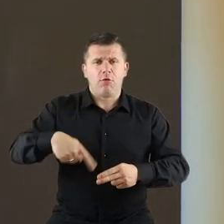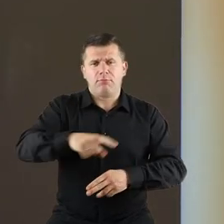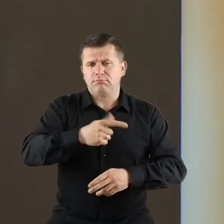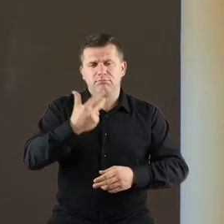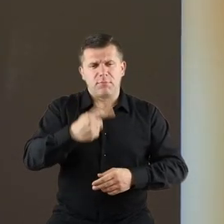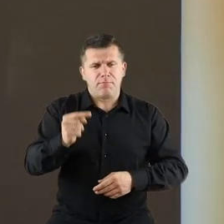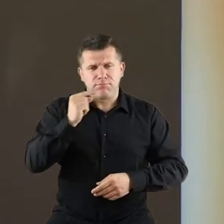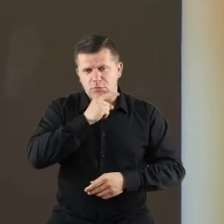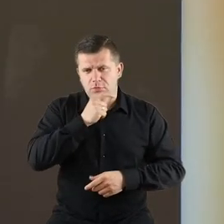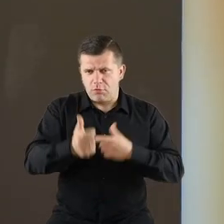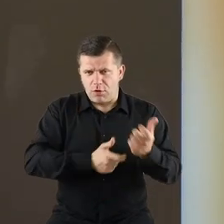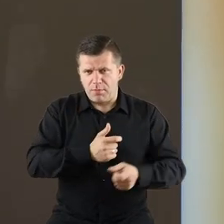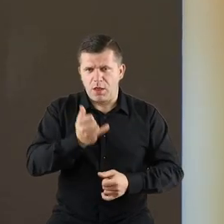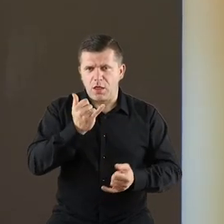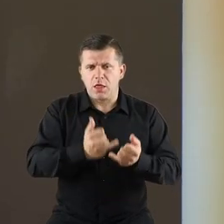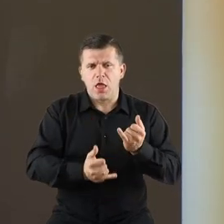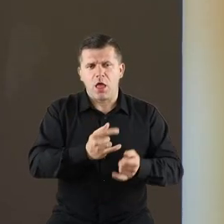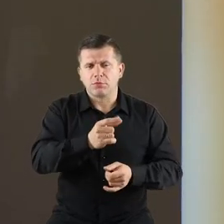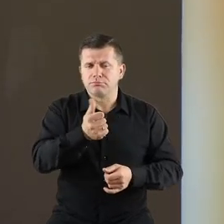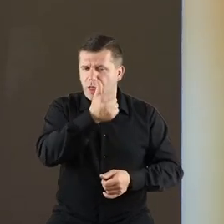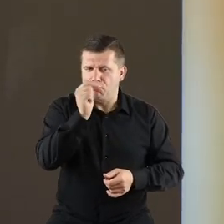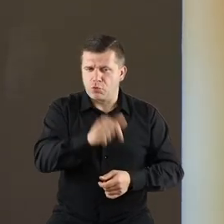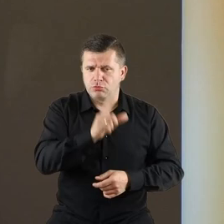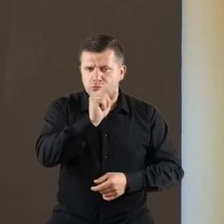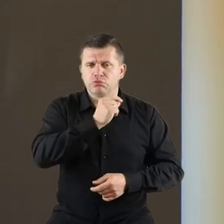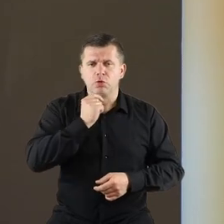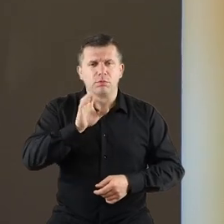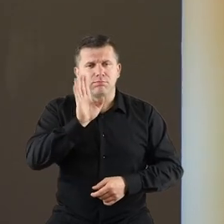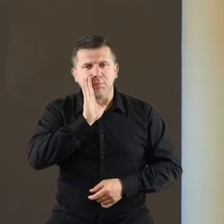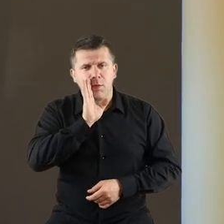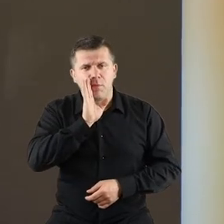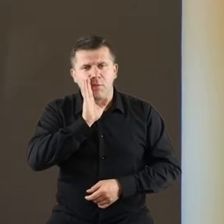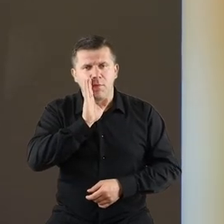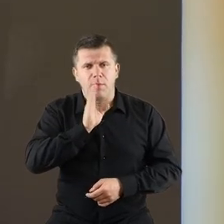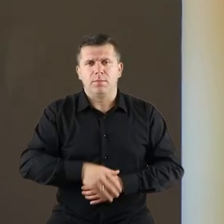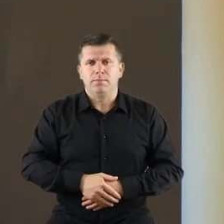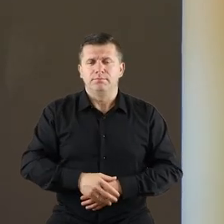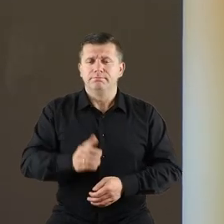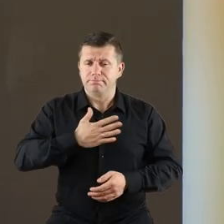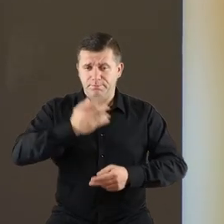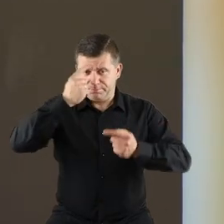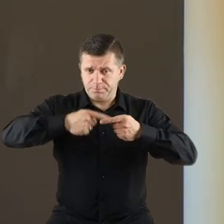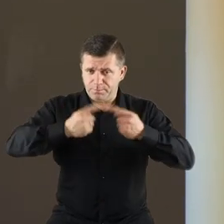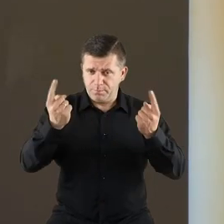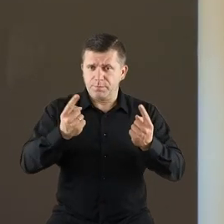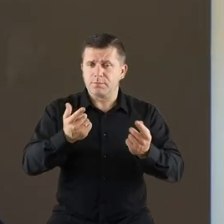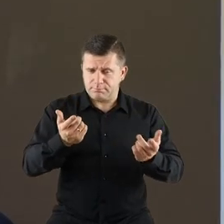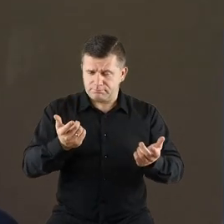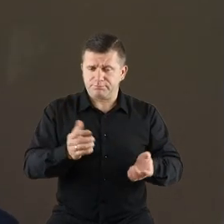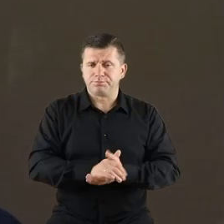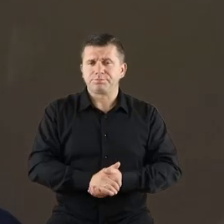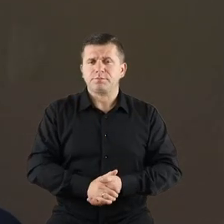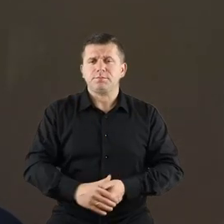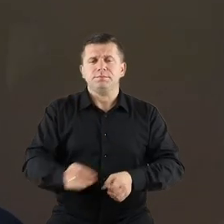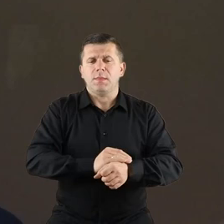potrafi jeżeli chory uda się do księdza do spowiedzi a więc tutaj mamy jednak taką takie przekonanie to jest Sierakowskiego właśnie z materiałów